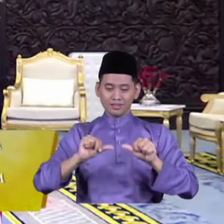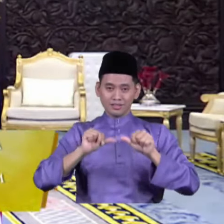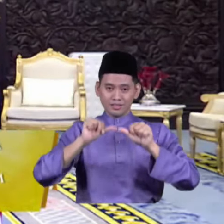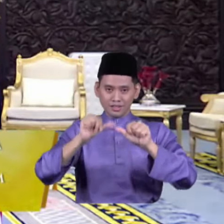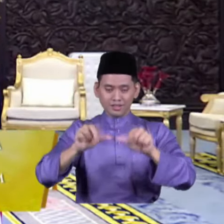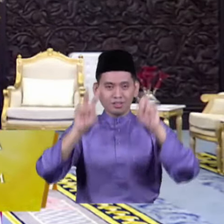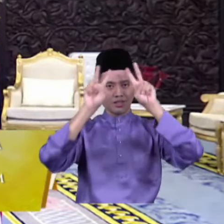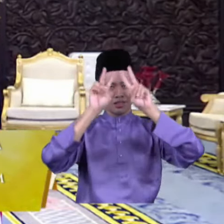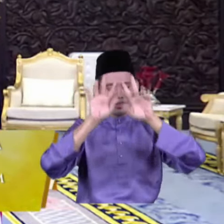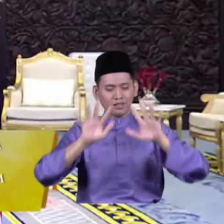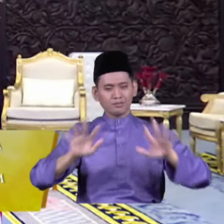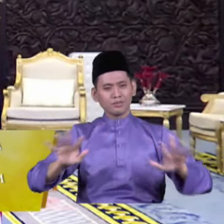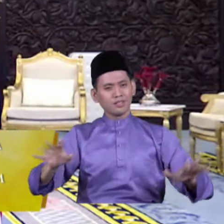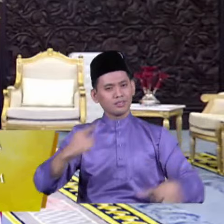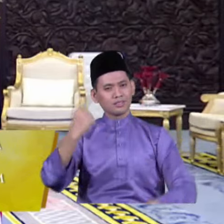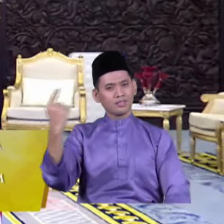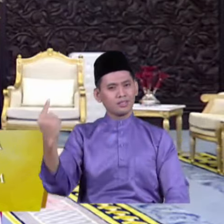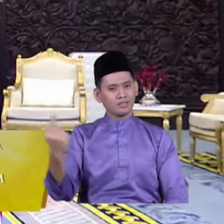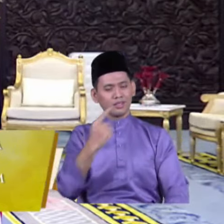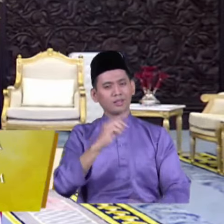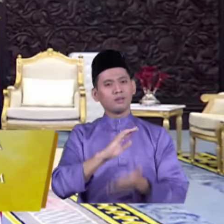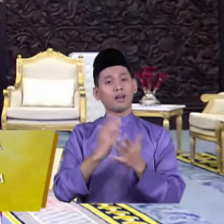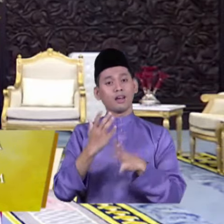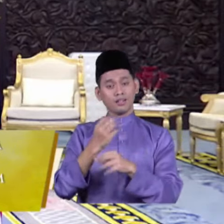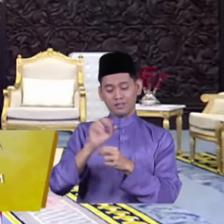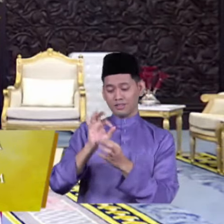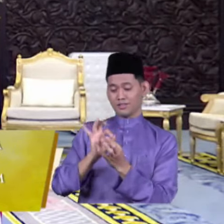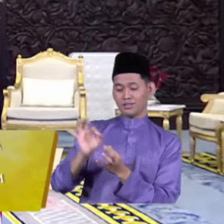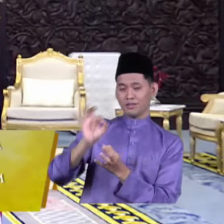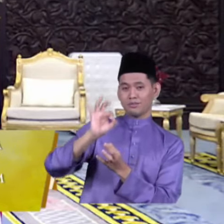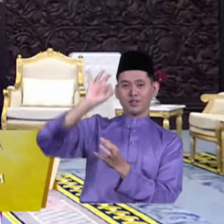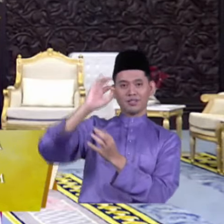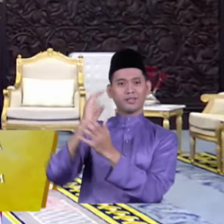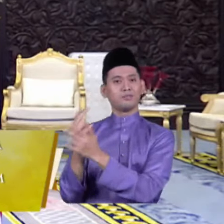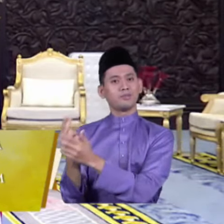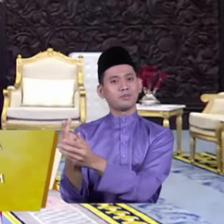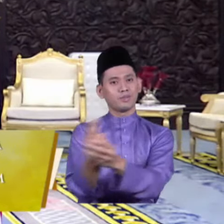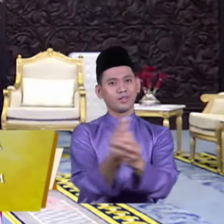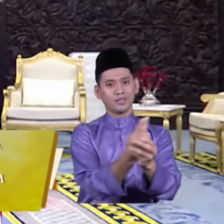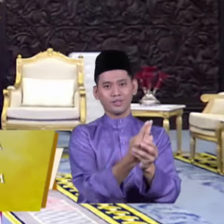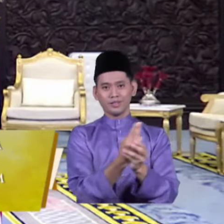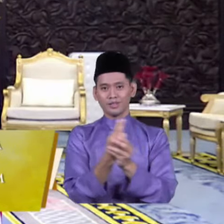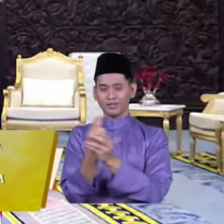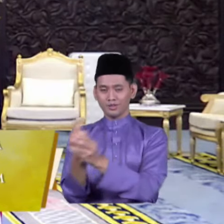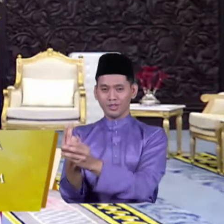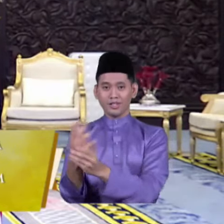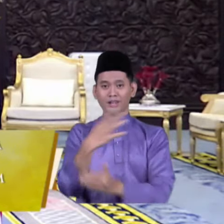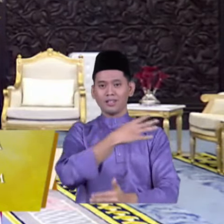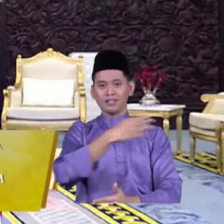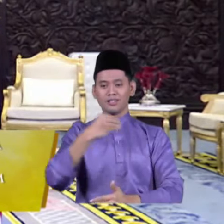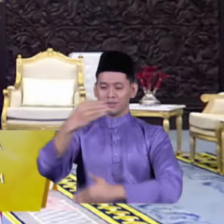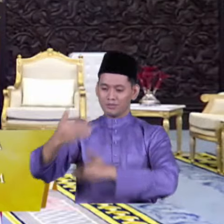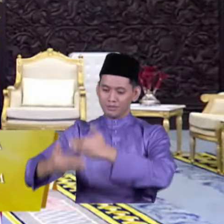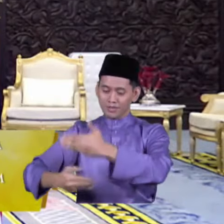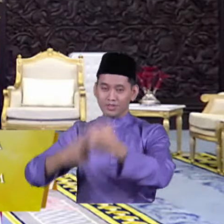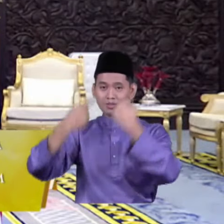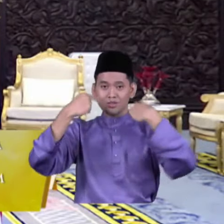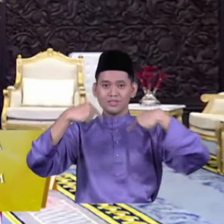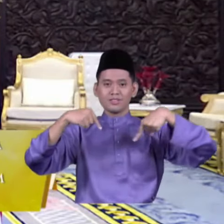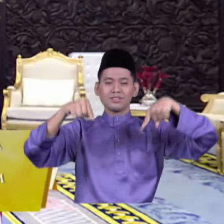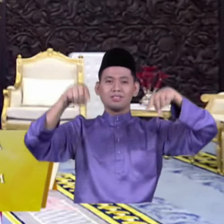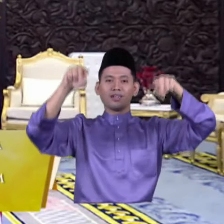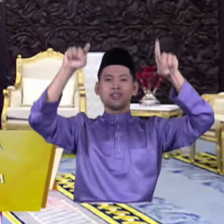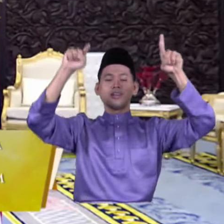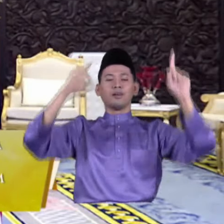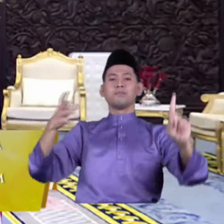aman Sentosa dalam satu semangat perbuat perpaduannya utuh serta maju jaya melangkah menuju